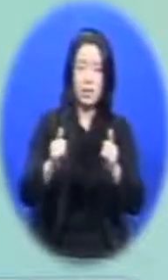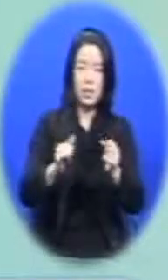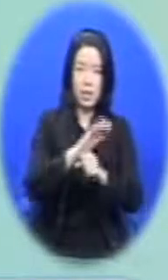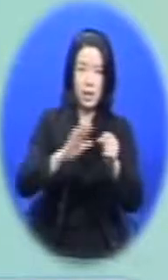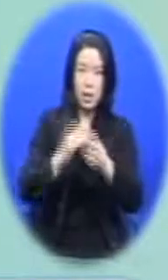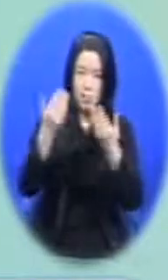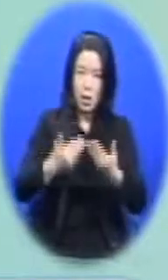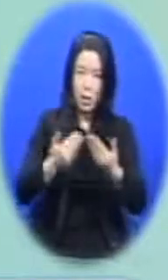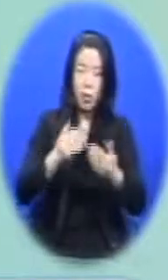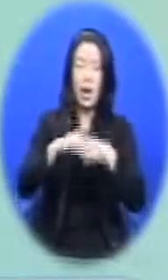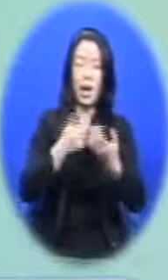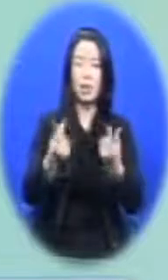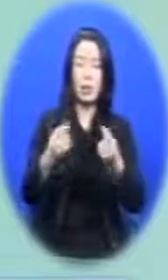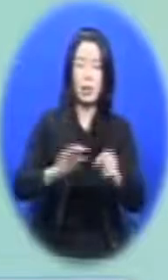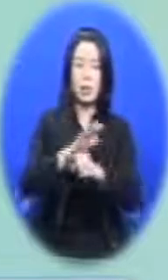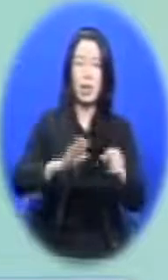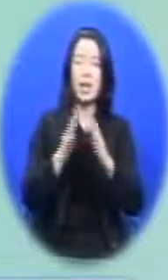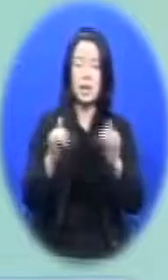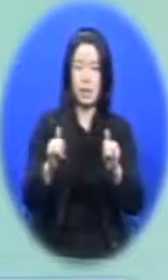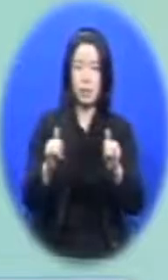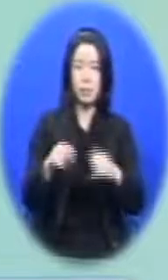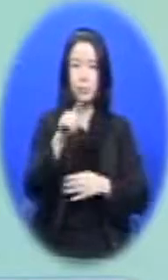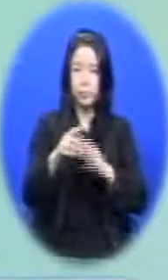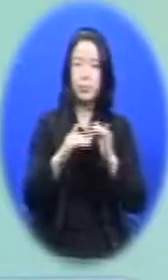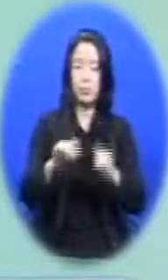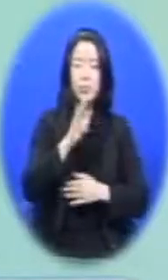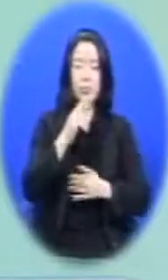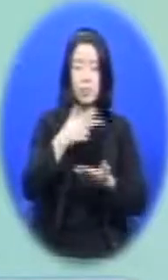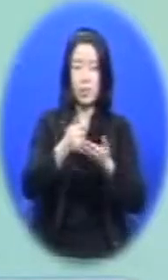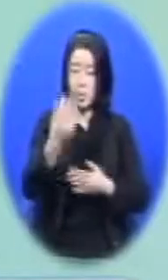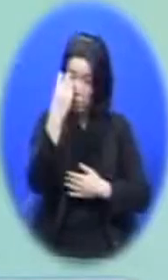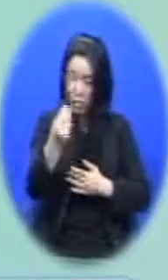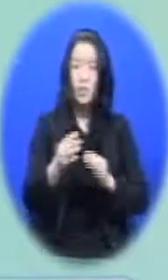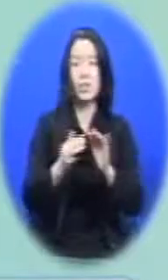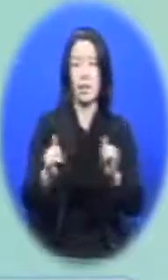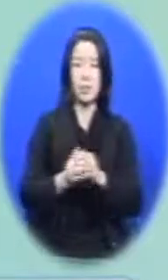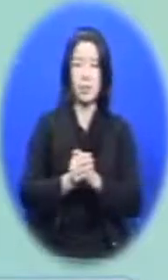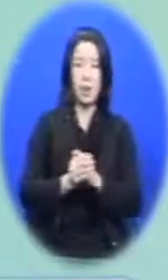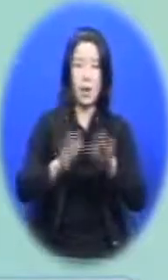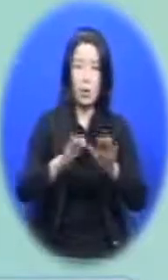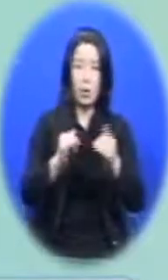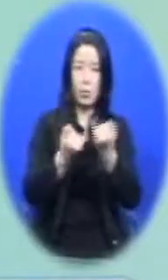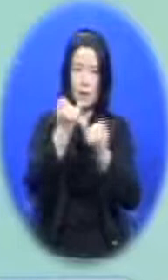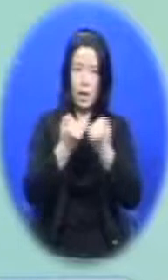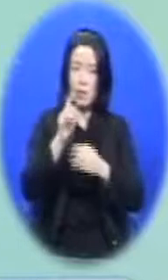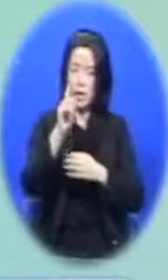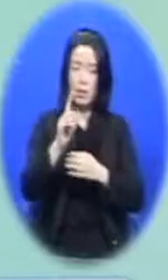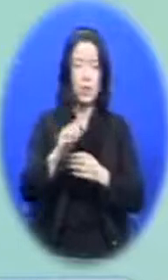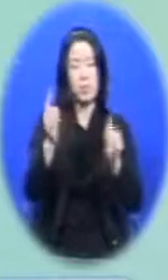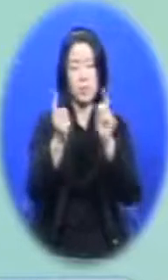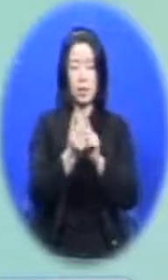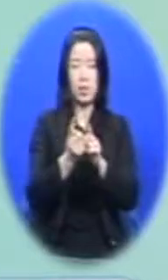사람, 이 사람이야 진짜 주님의 눈에 뜨이는 사람이죠. 오늘 자매를 만났는데